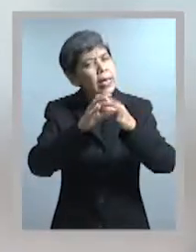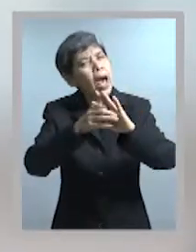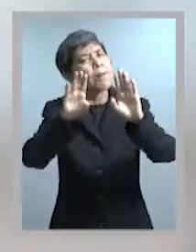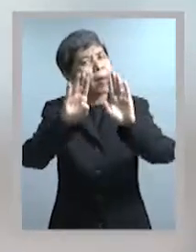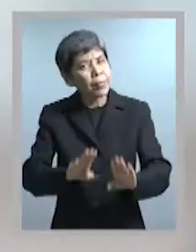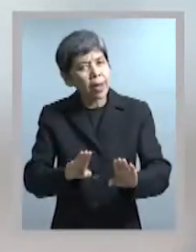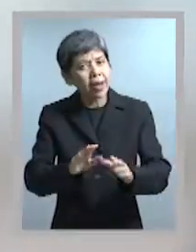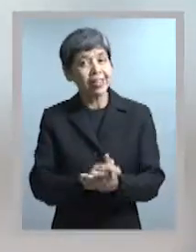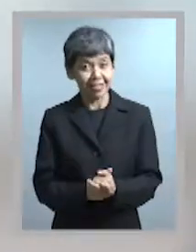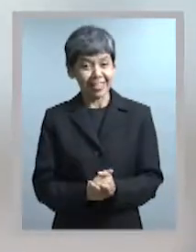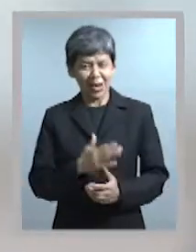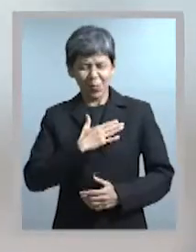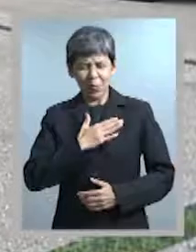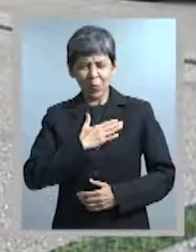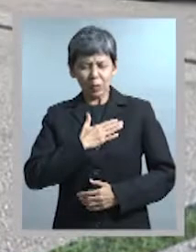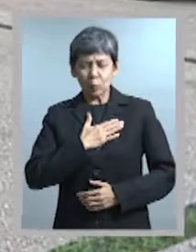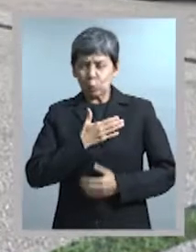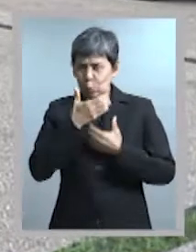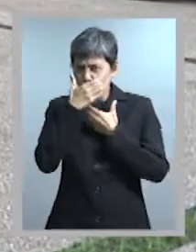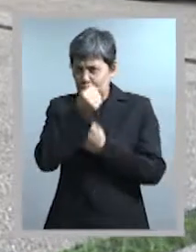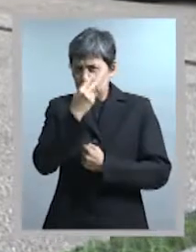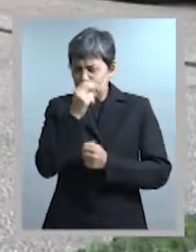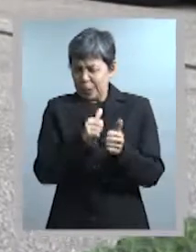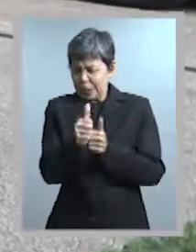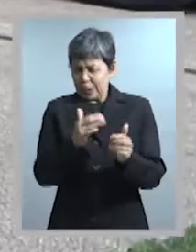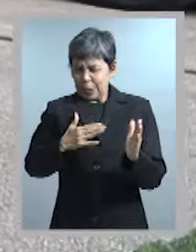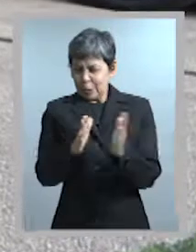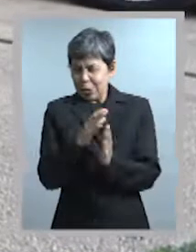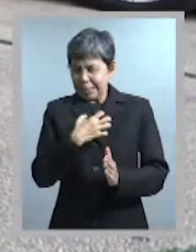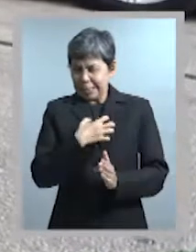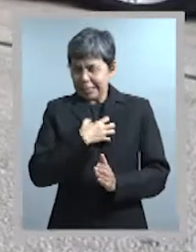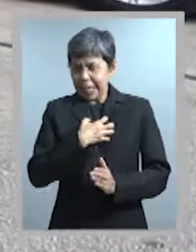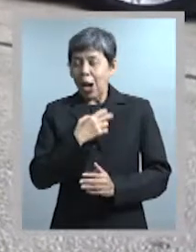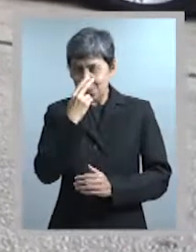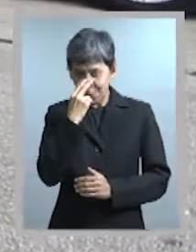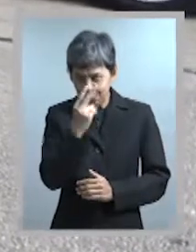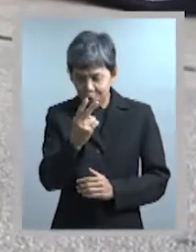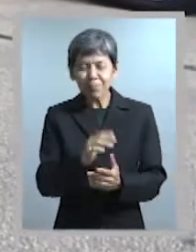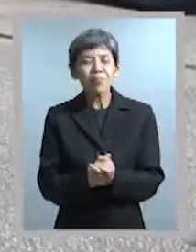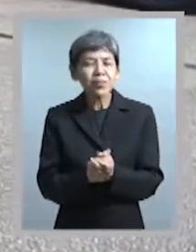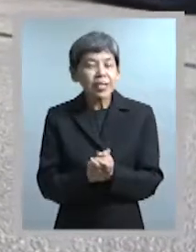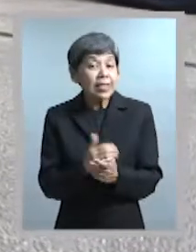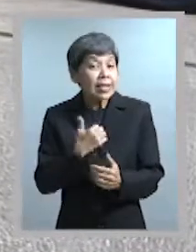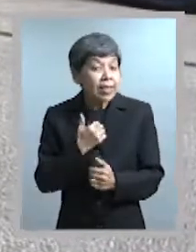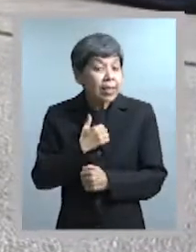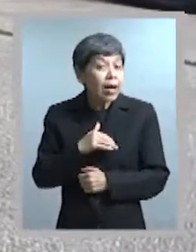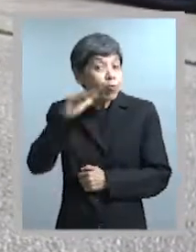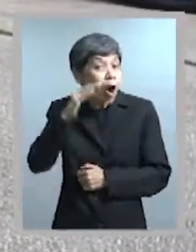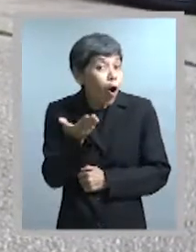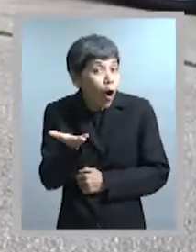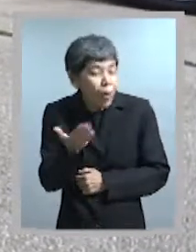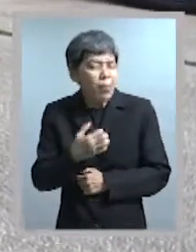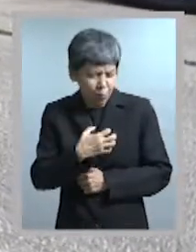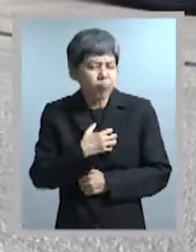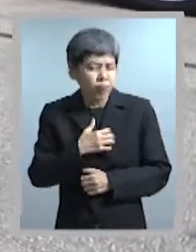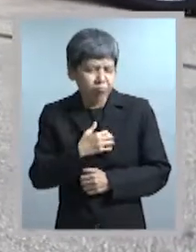รมมีกีฬาในรูปแบบไหนบ้างนะครับผมเองก็ค่อนข้างสนใจอยากเข้าไปแข่งกับน้องๆบ้างเหมือนกันฮะเดี๋ยวเราไปดูกันดีกว่าครับว่าเราจะไปขอผู้ใหญ่คนไหน